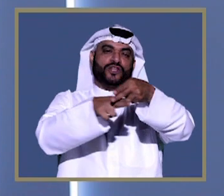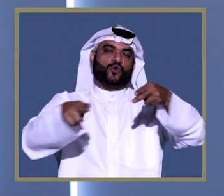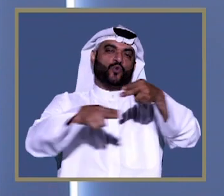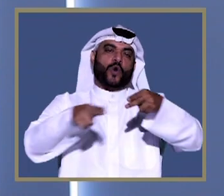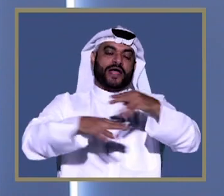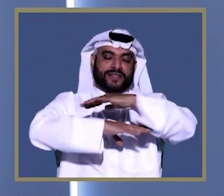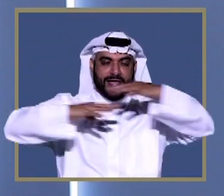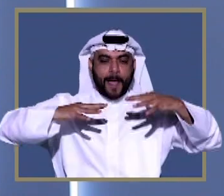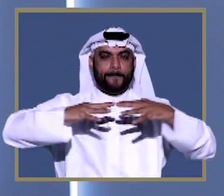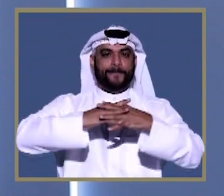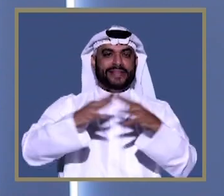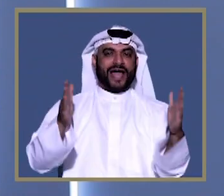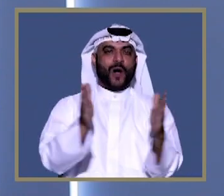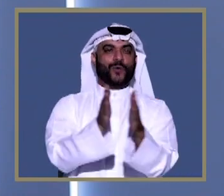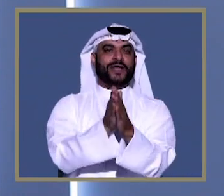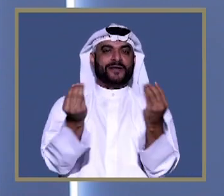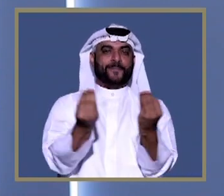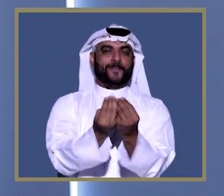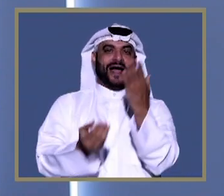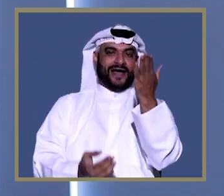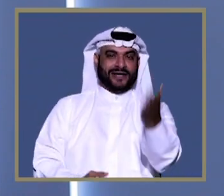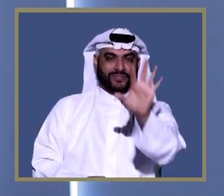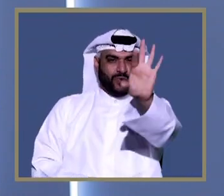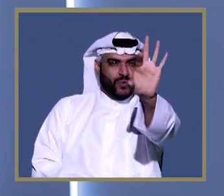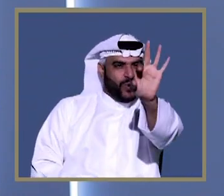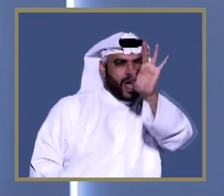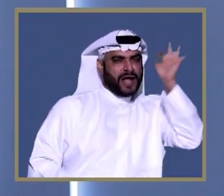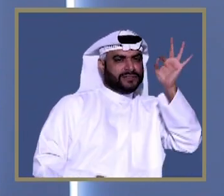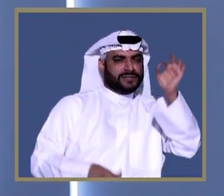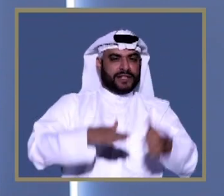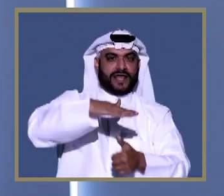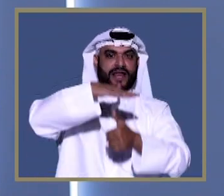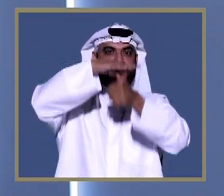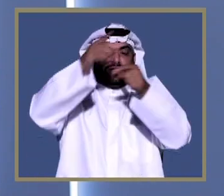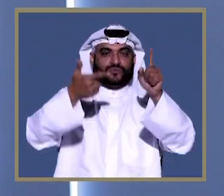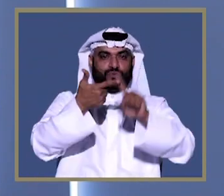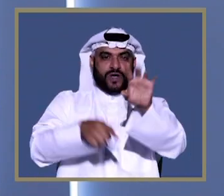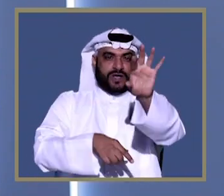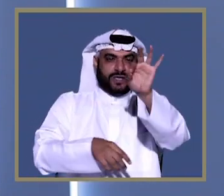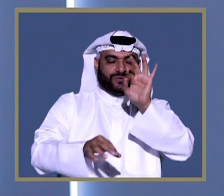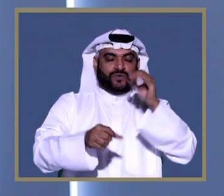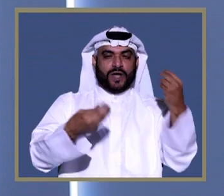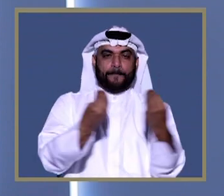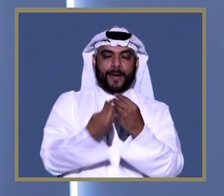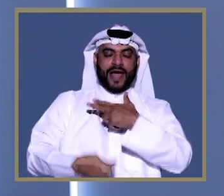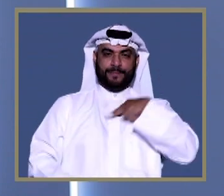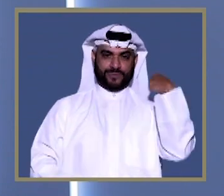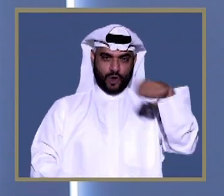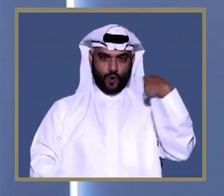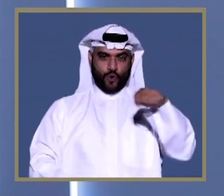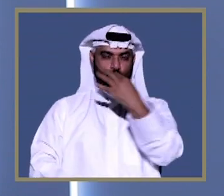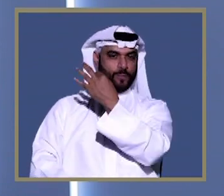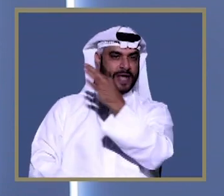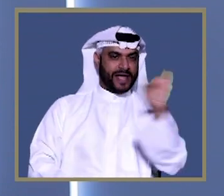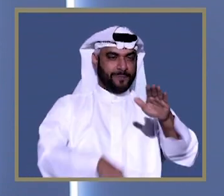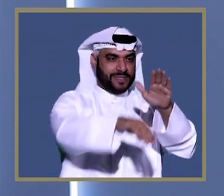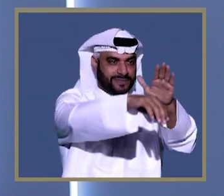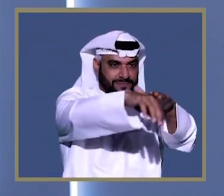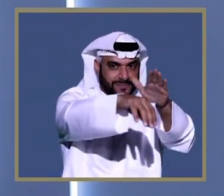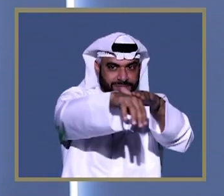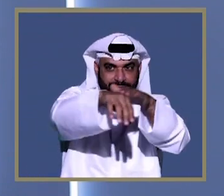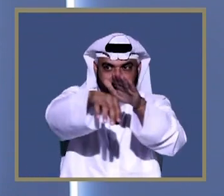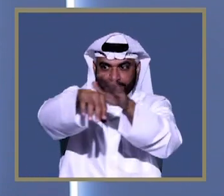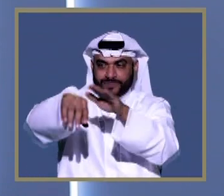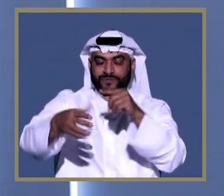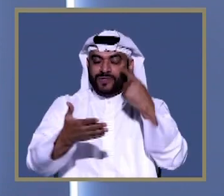الاستقرار والإنجاز والتنمية، متعاونين مع بعضهم البعض، ويحسنون اختيار الرئيس ومن ثم التعاون مع الحكومة.